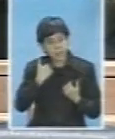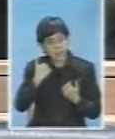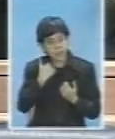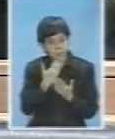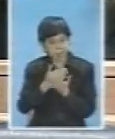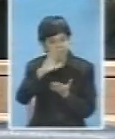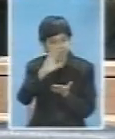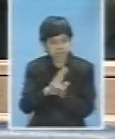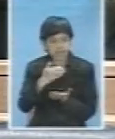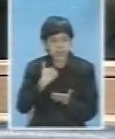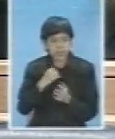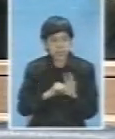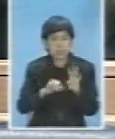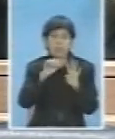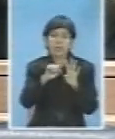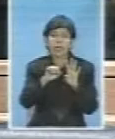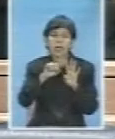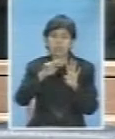ขอจัดตั้งไว้